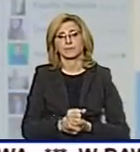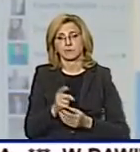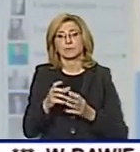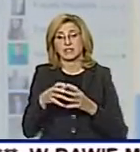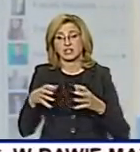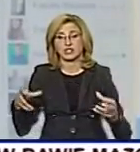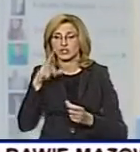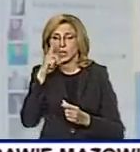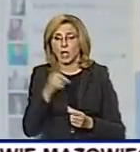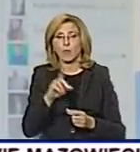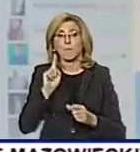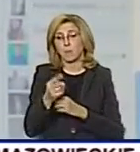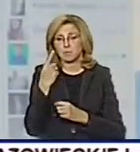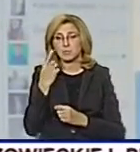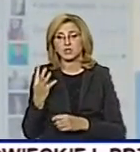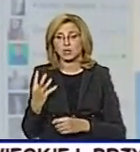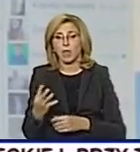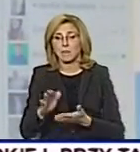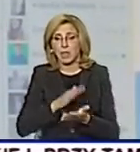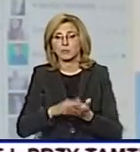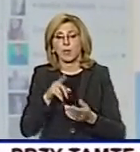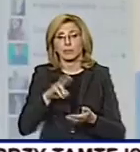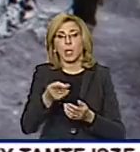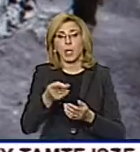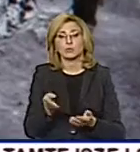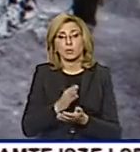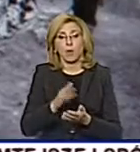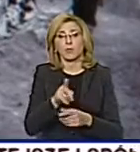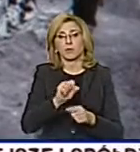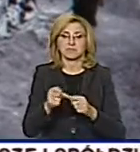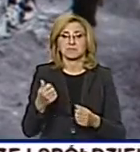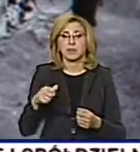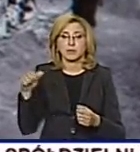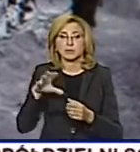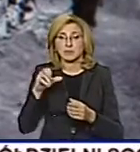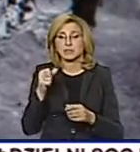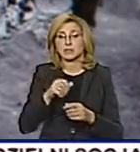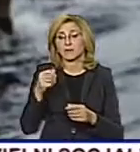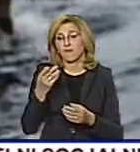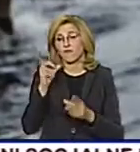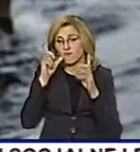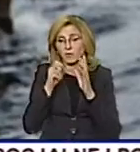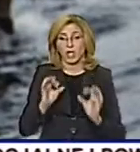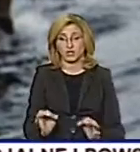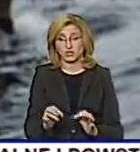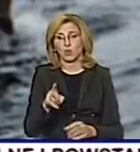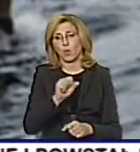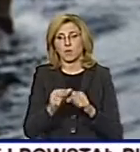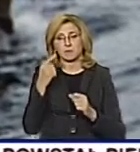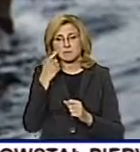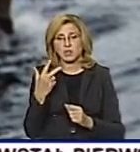Pęczniała tak szybko, że już po 4 miesiącach na stronie było ponad 1500 fotografii. Dziś jest ich już